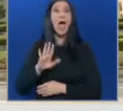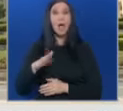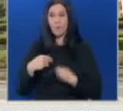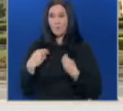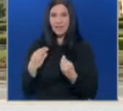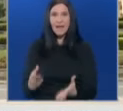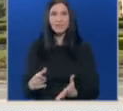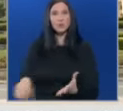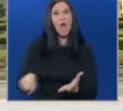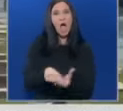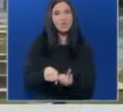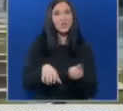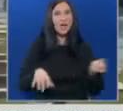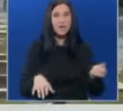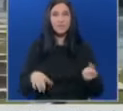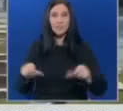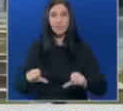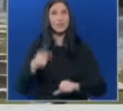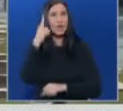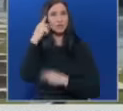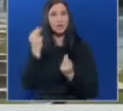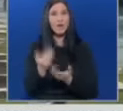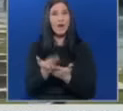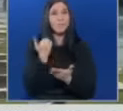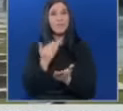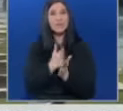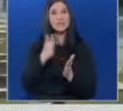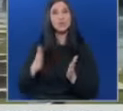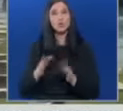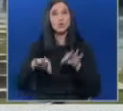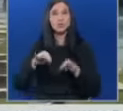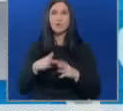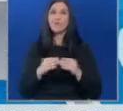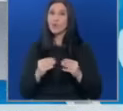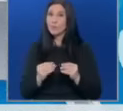предаването на щафетата се провали, това би означавало предсрочни избори в Румъния.